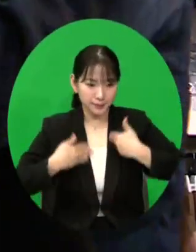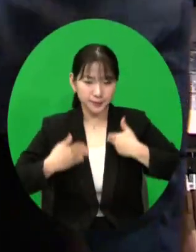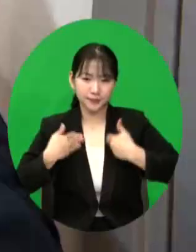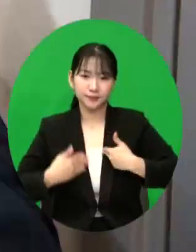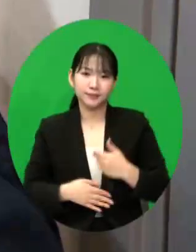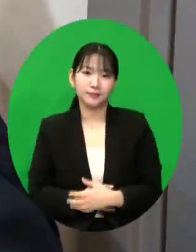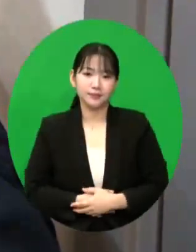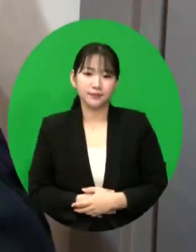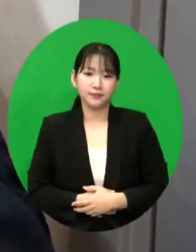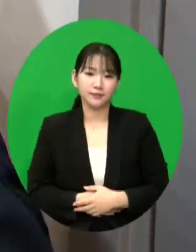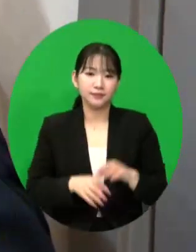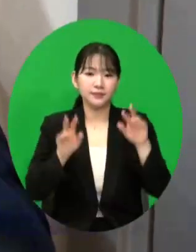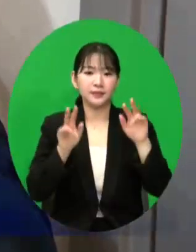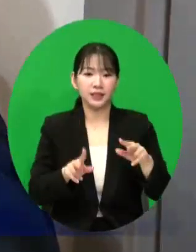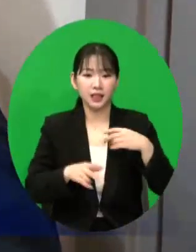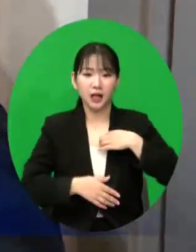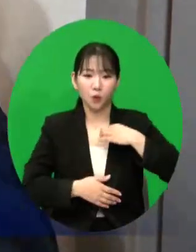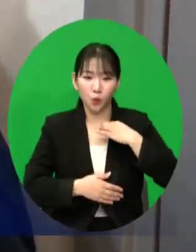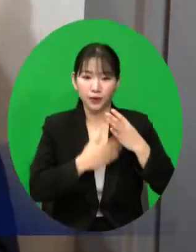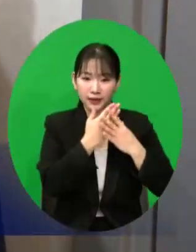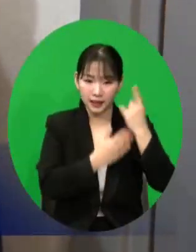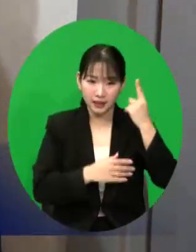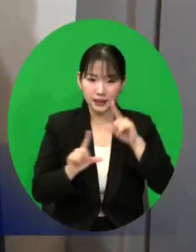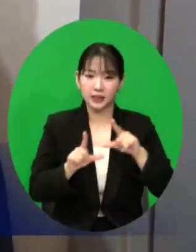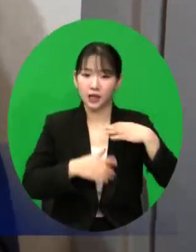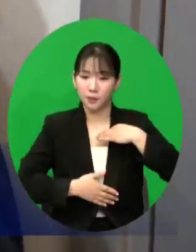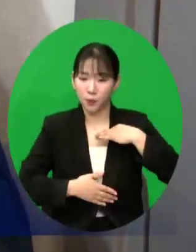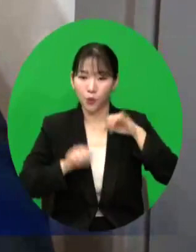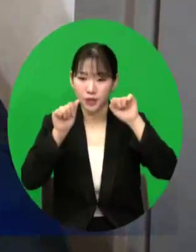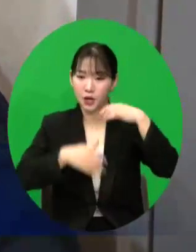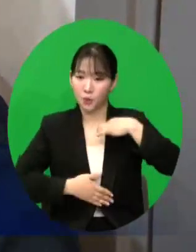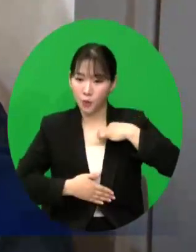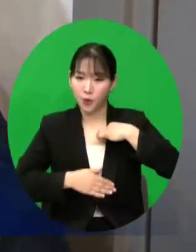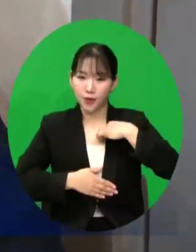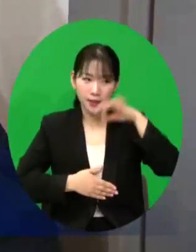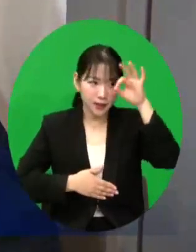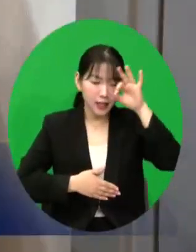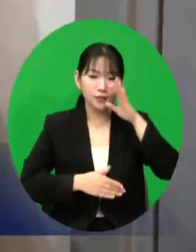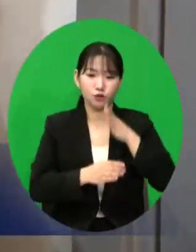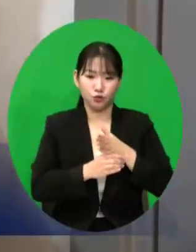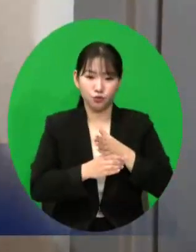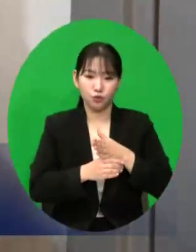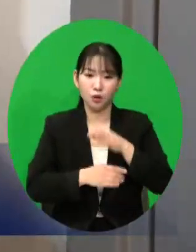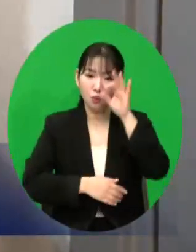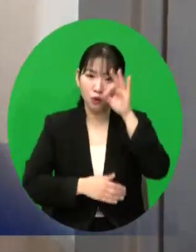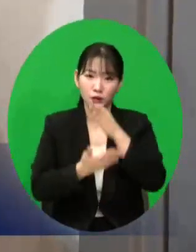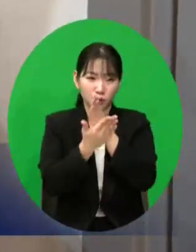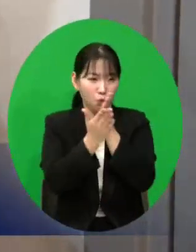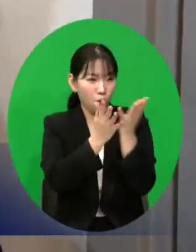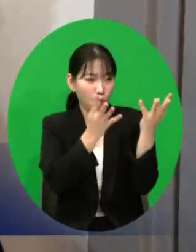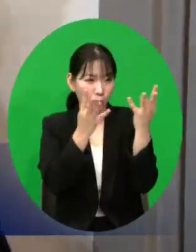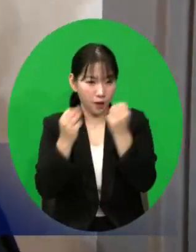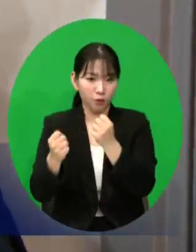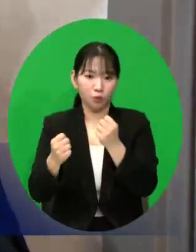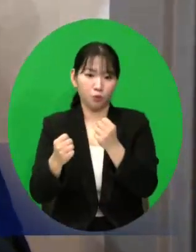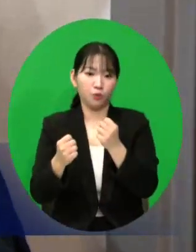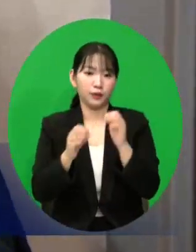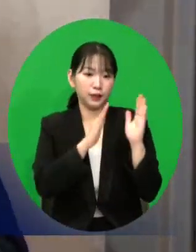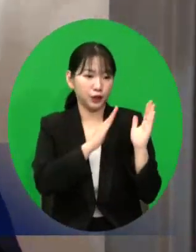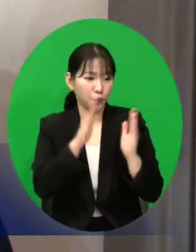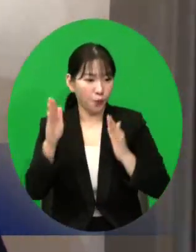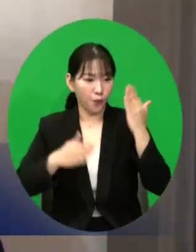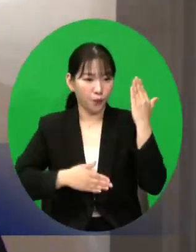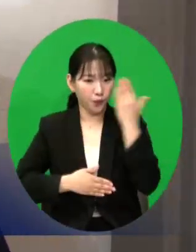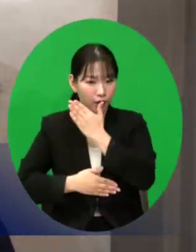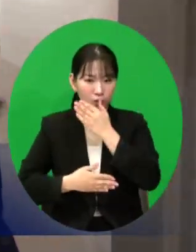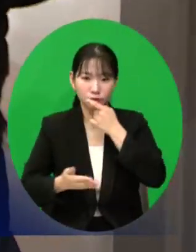분주합니다. 지금 교복 세트랑 생활복, 체육복 지금 다 보고 있어요. 보니까 종류도 다양하고 정리도 이렇게